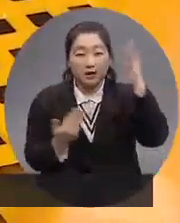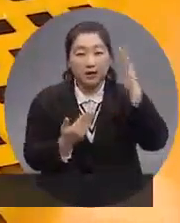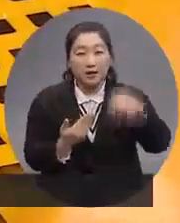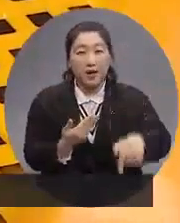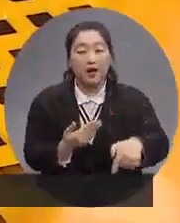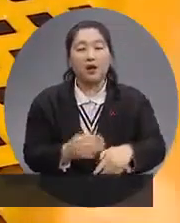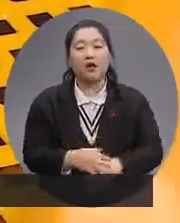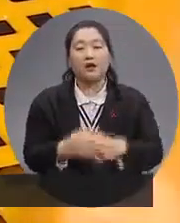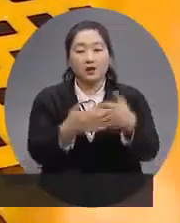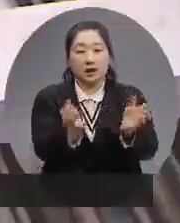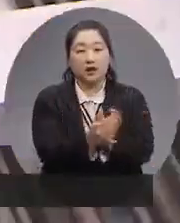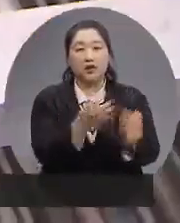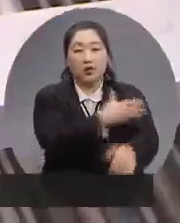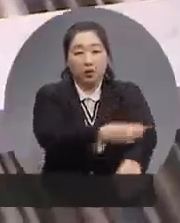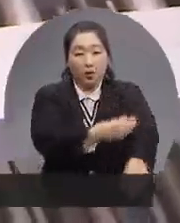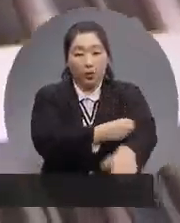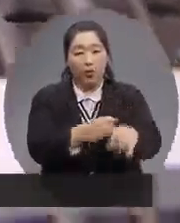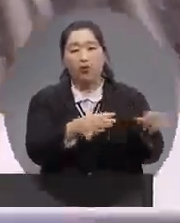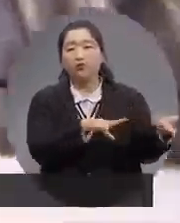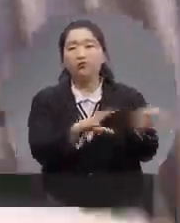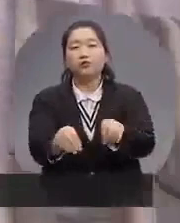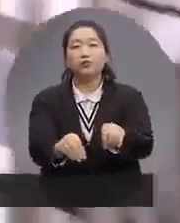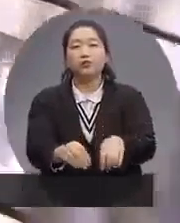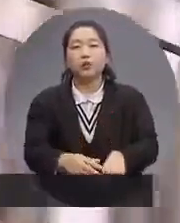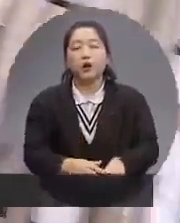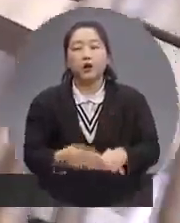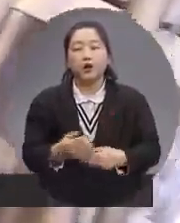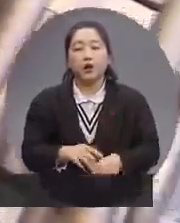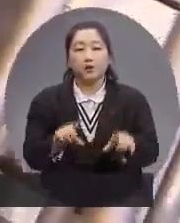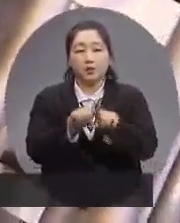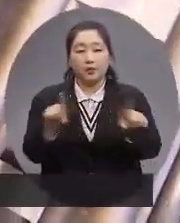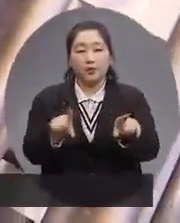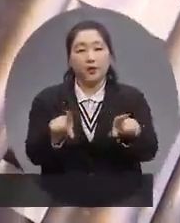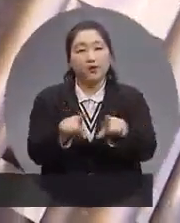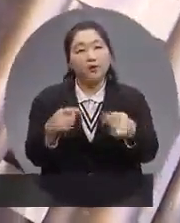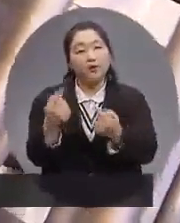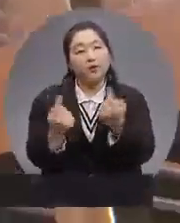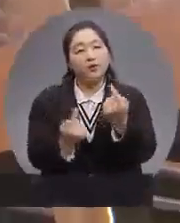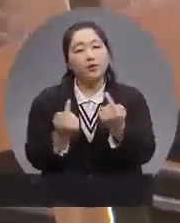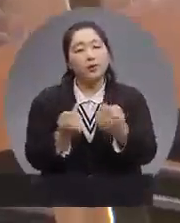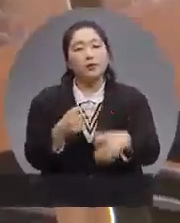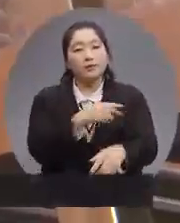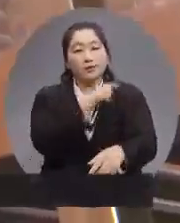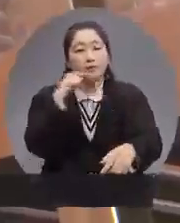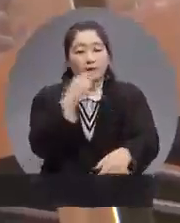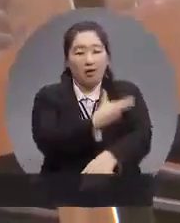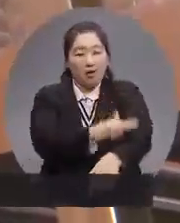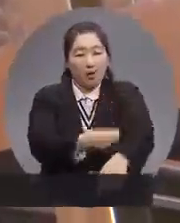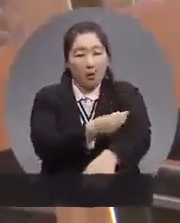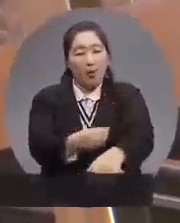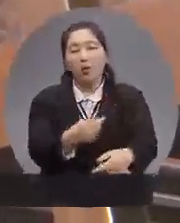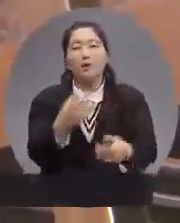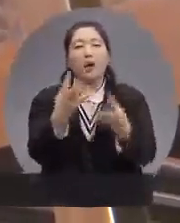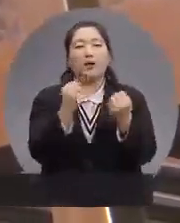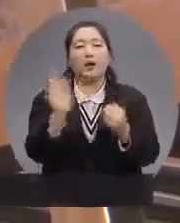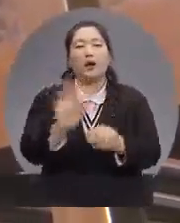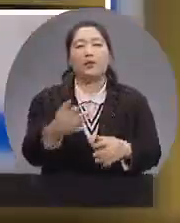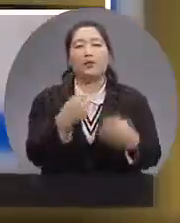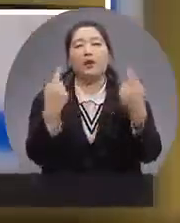방학해 단체 헌혈이 일시적으로 끊긴 데다 보통 평소보다 헌혈을 덜하는 명절 시기가 맞붙은